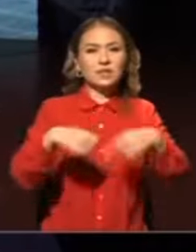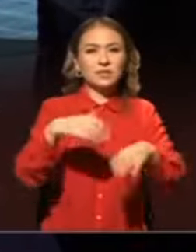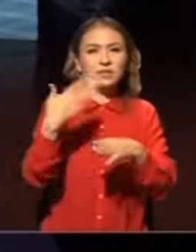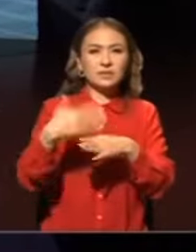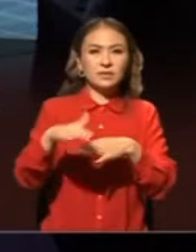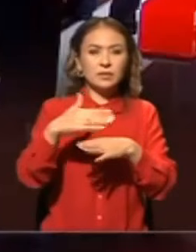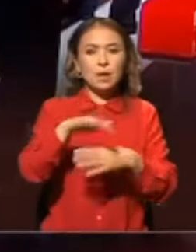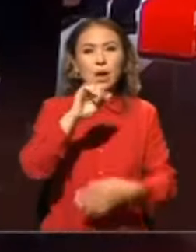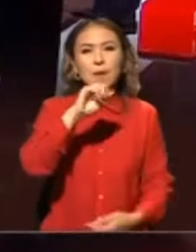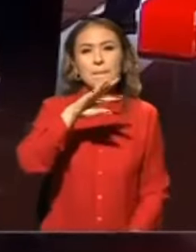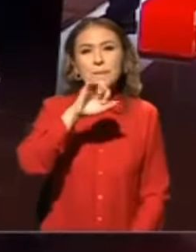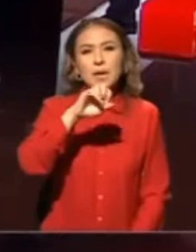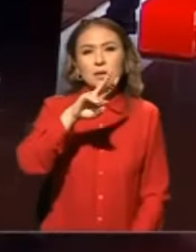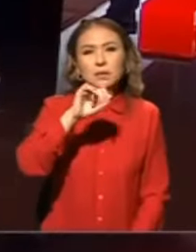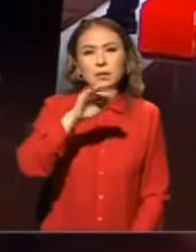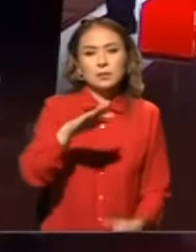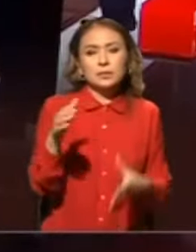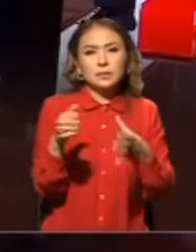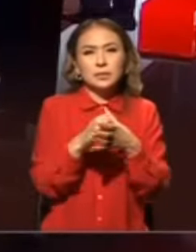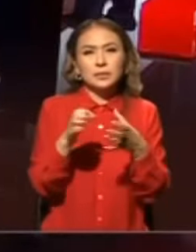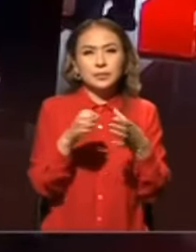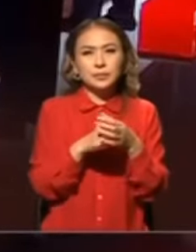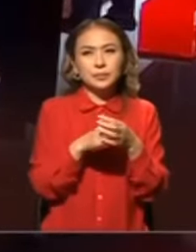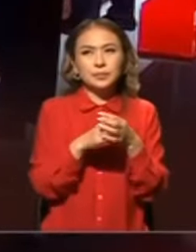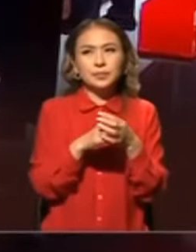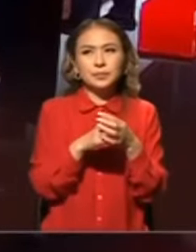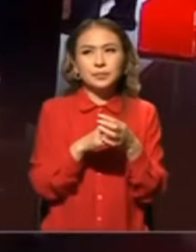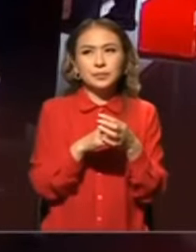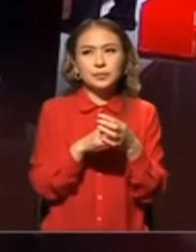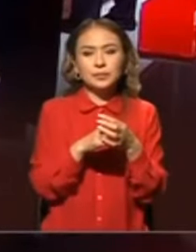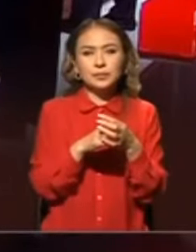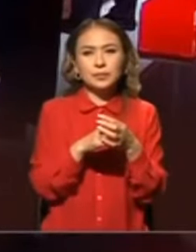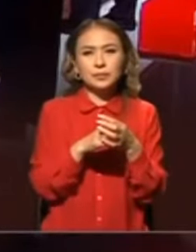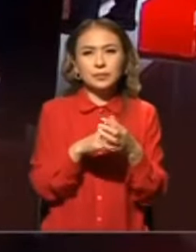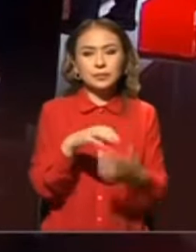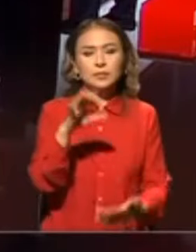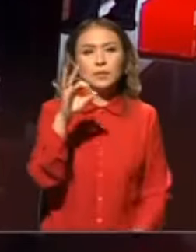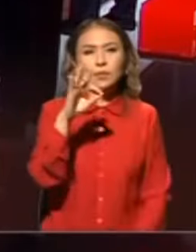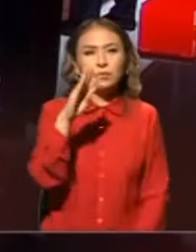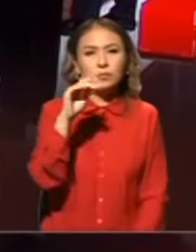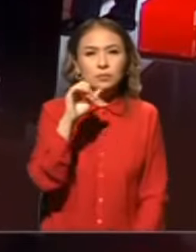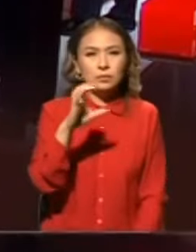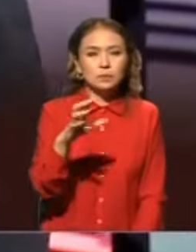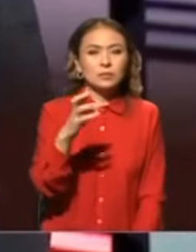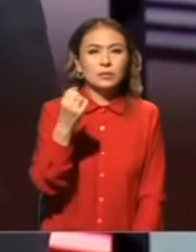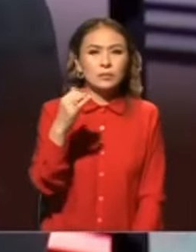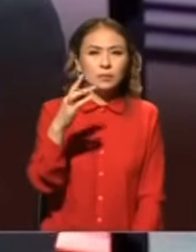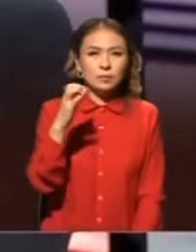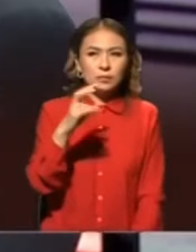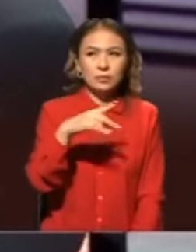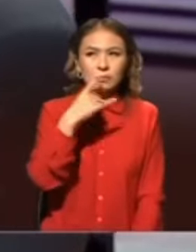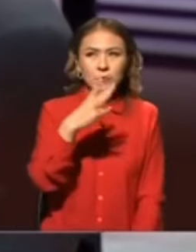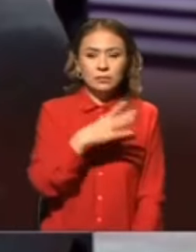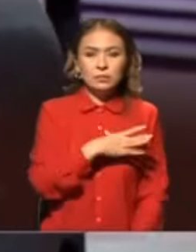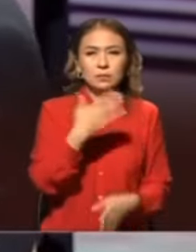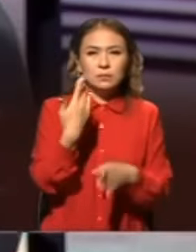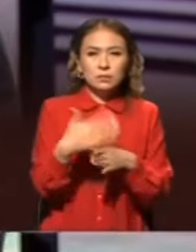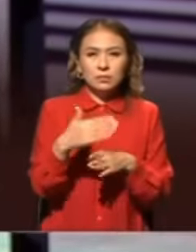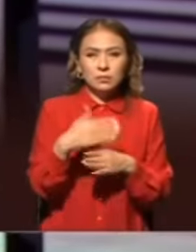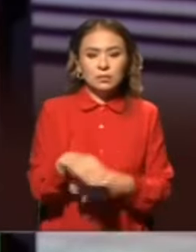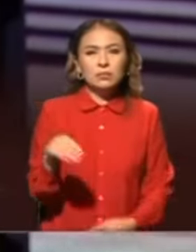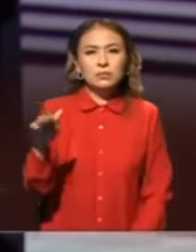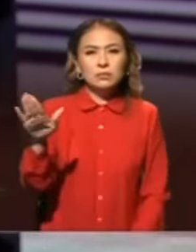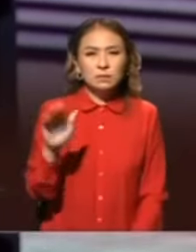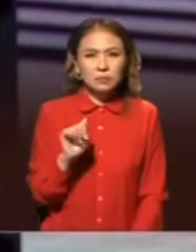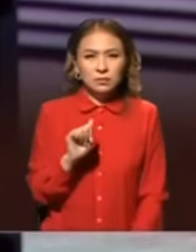Аманат партиясының пилоттық жобасы жаңағы Олжас мырза айтып кеткенде, Айман ханым айтып кеткендей, несиені алып,